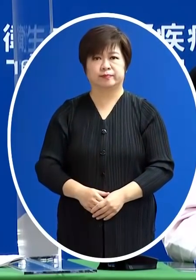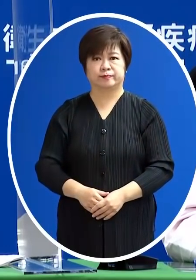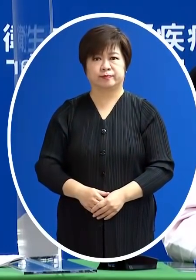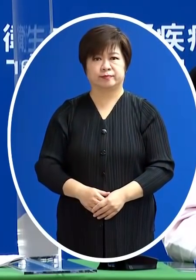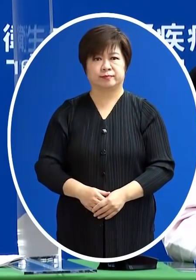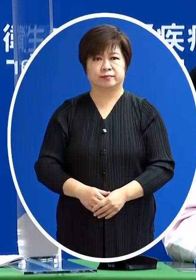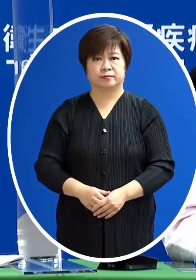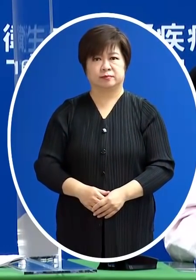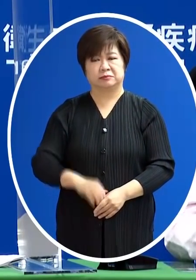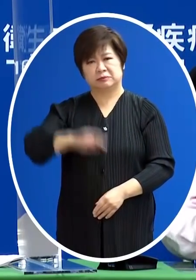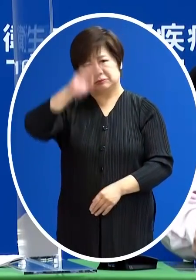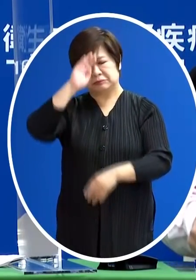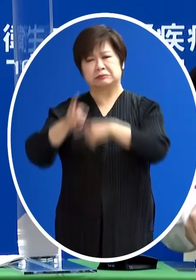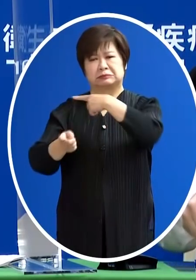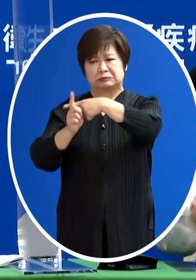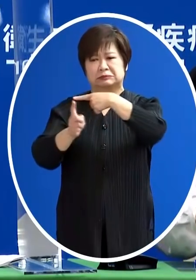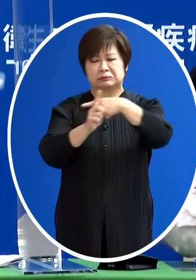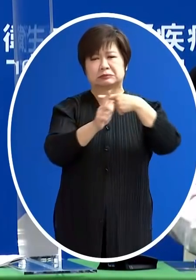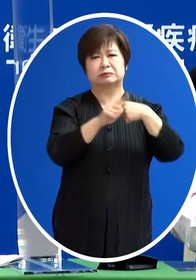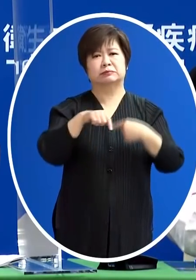所以这个确诊呢就比较多。